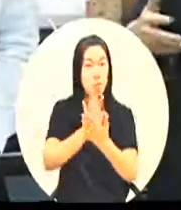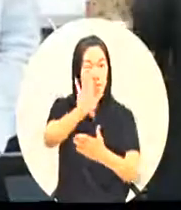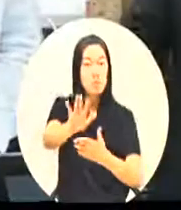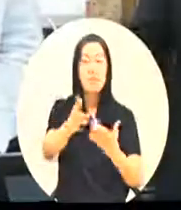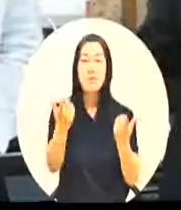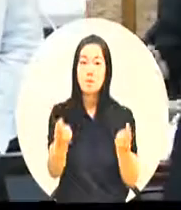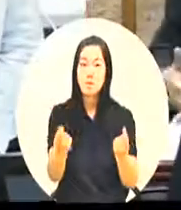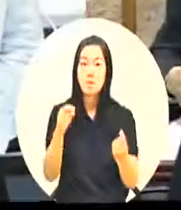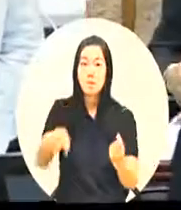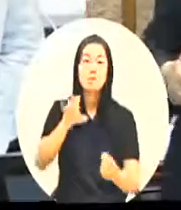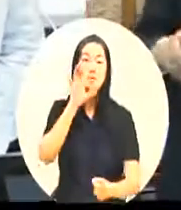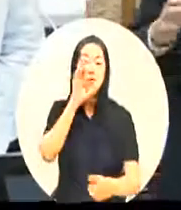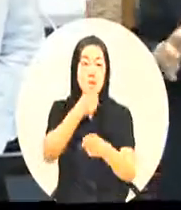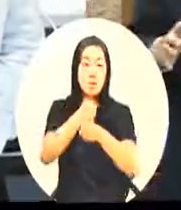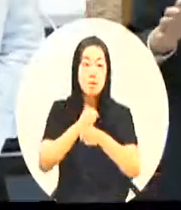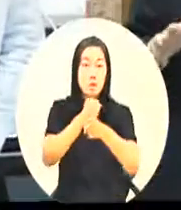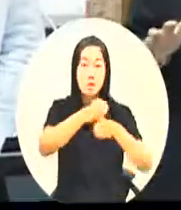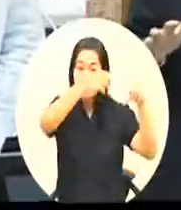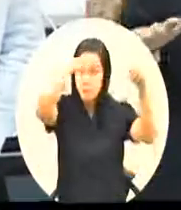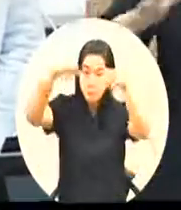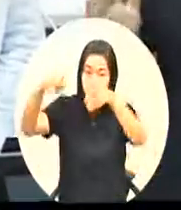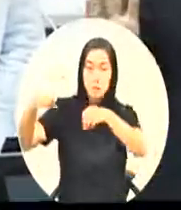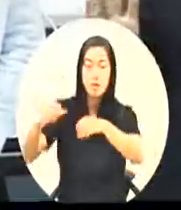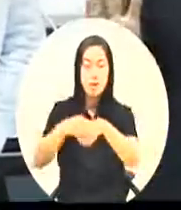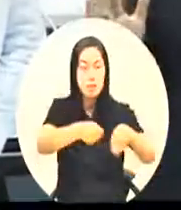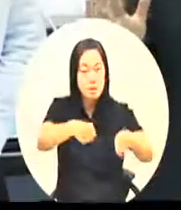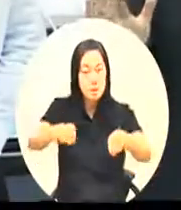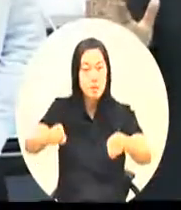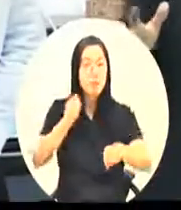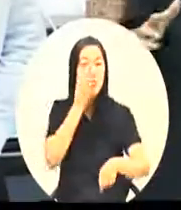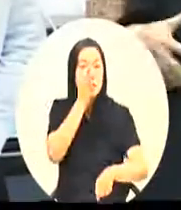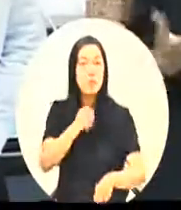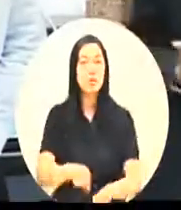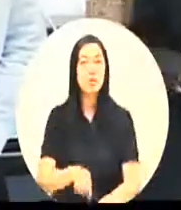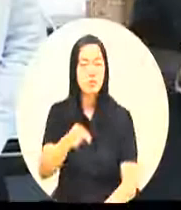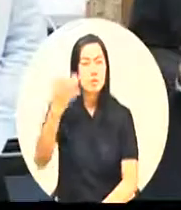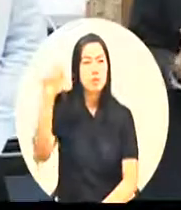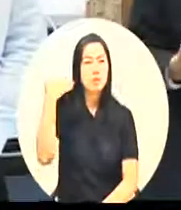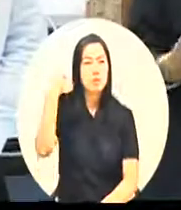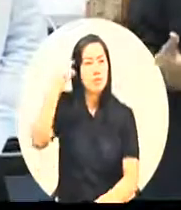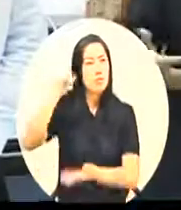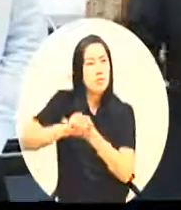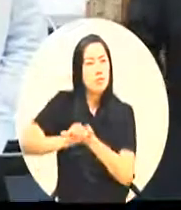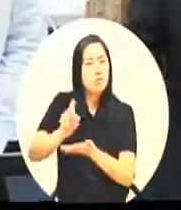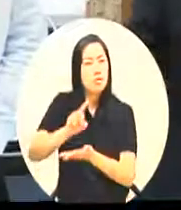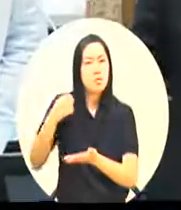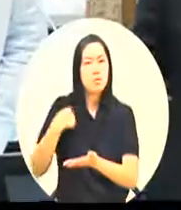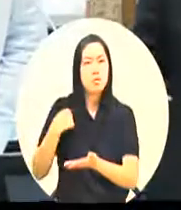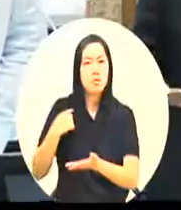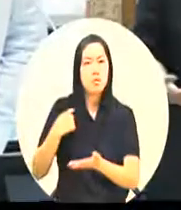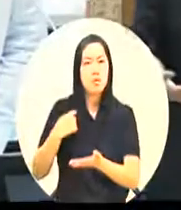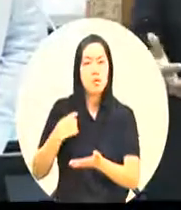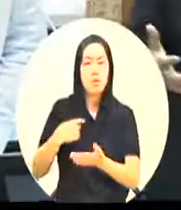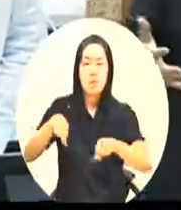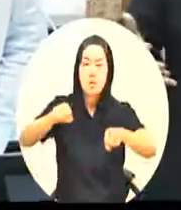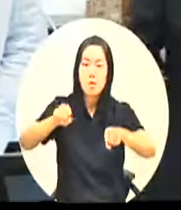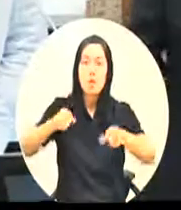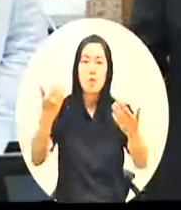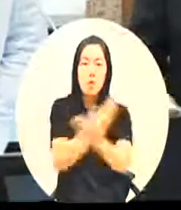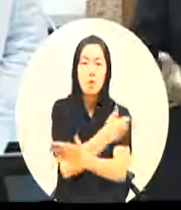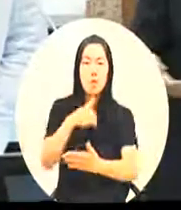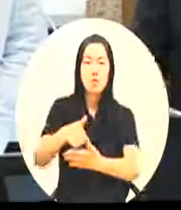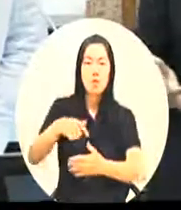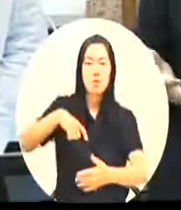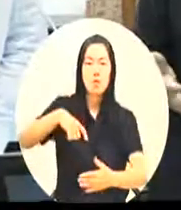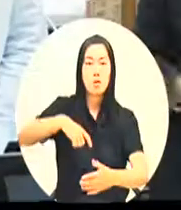在这个哈马星里面去运行，所以这样就不会造成过去民众说我没有办法在这个期间里面有